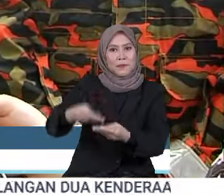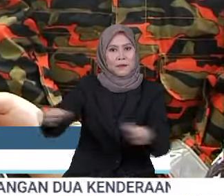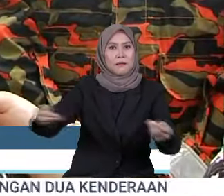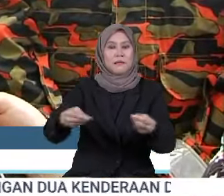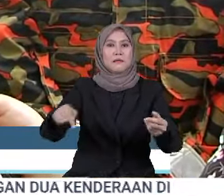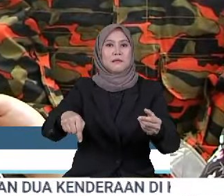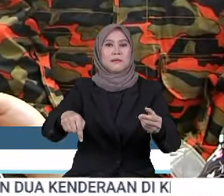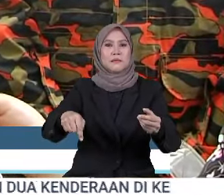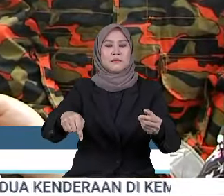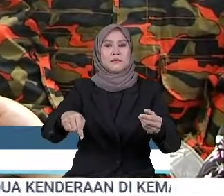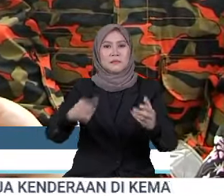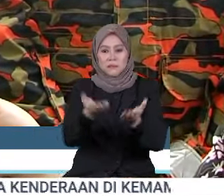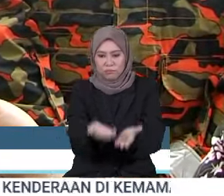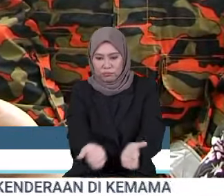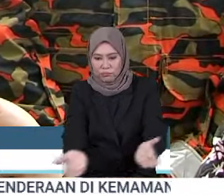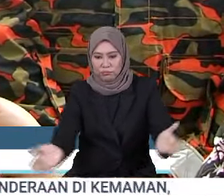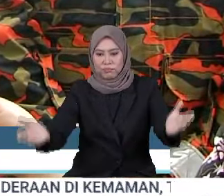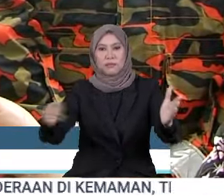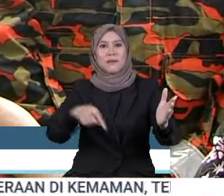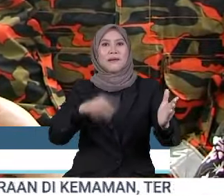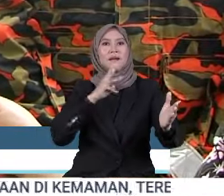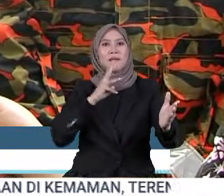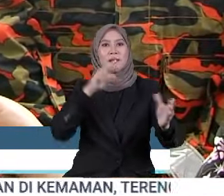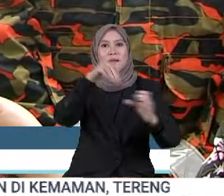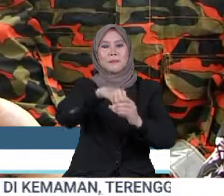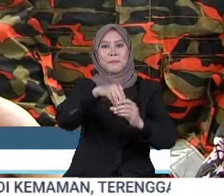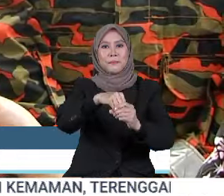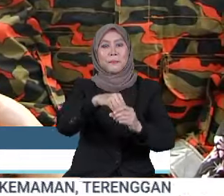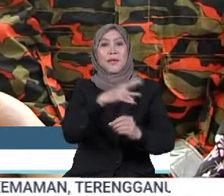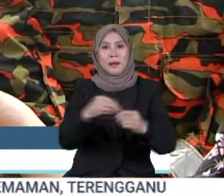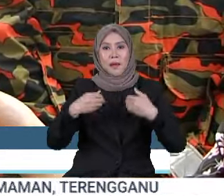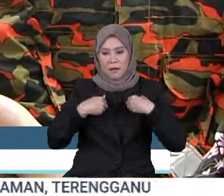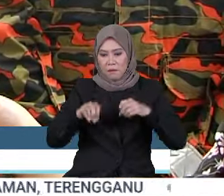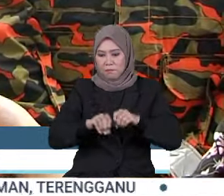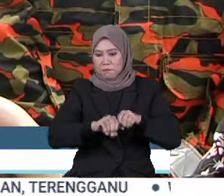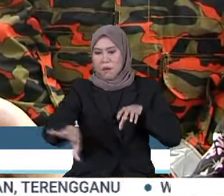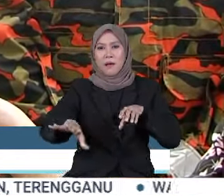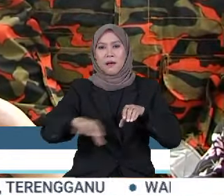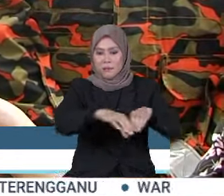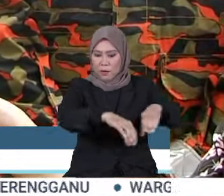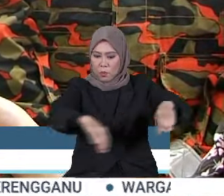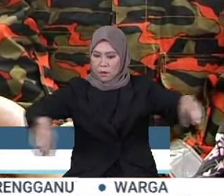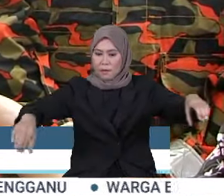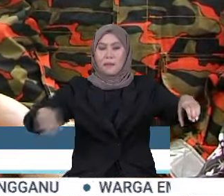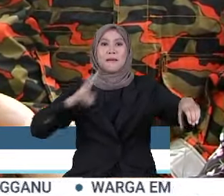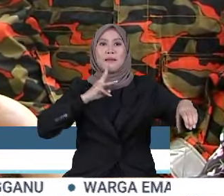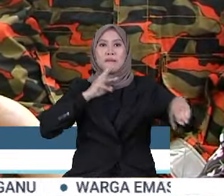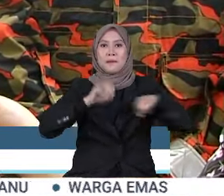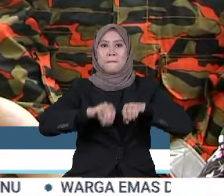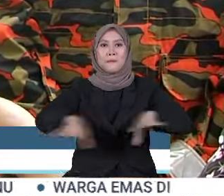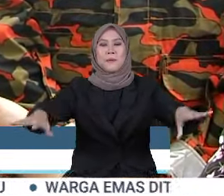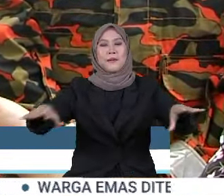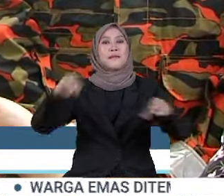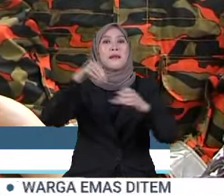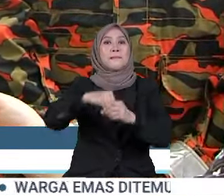berbentuk Val lah dan juga ada kesan pecahan saluran air di dalam bangunan Akademi